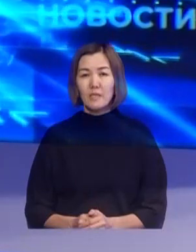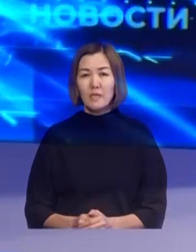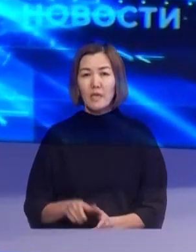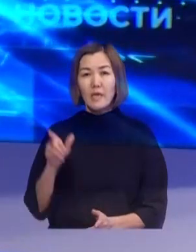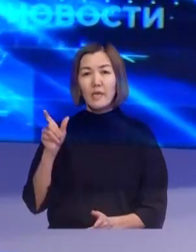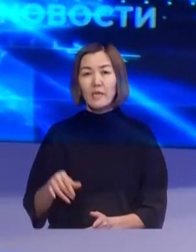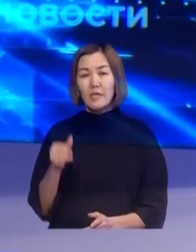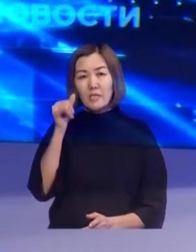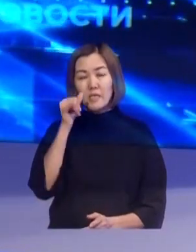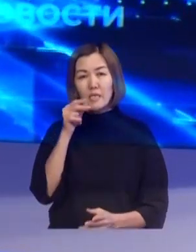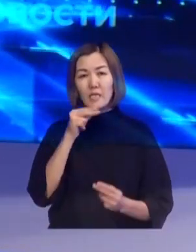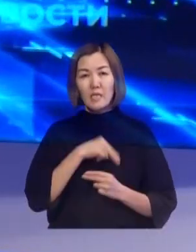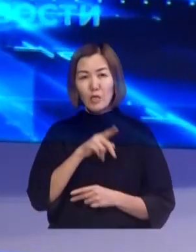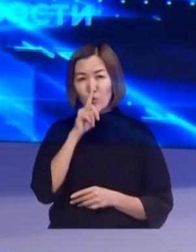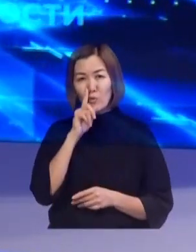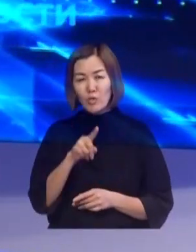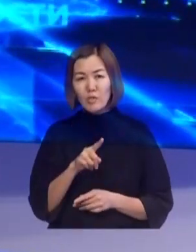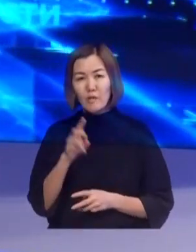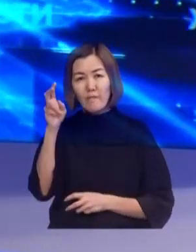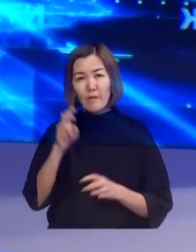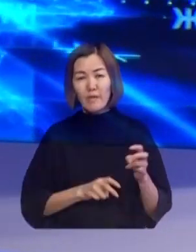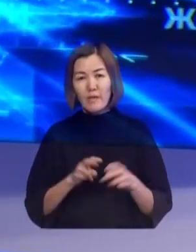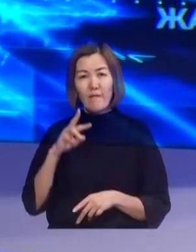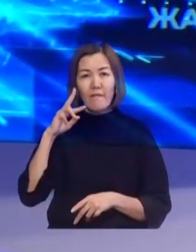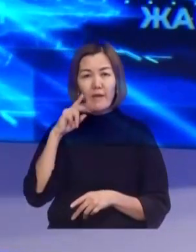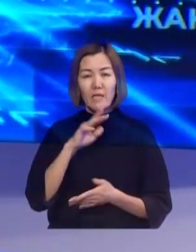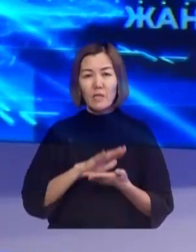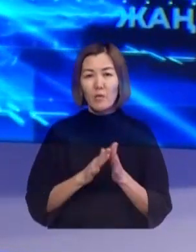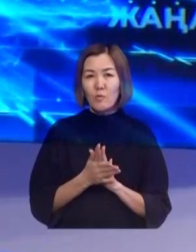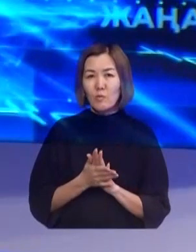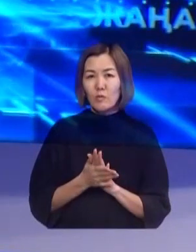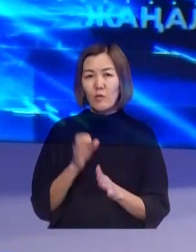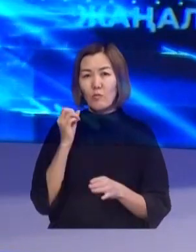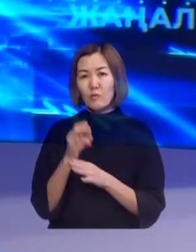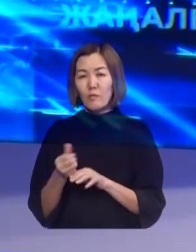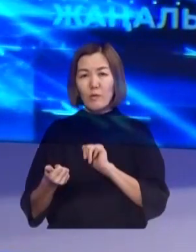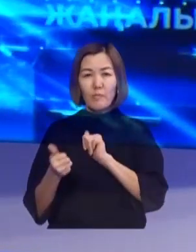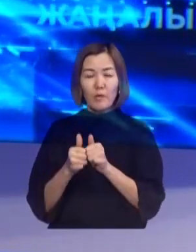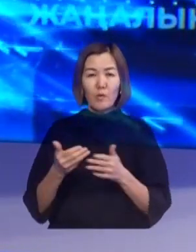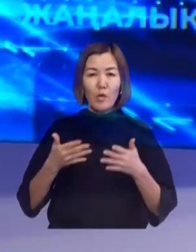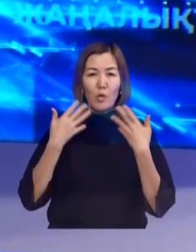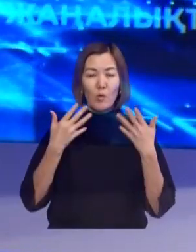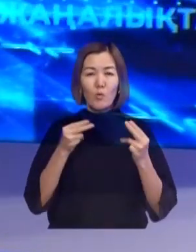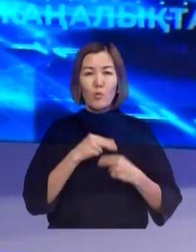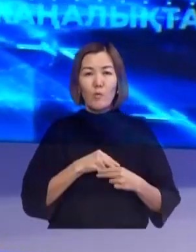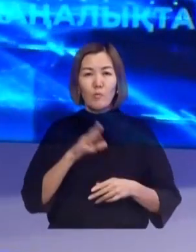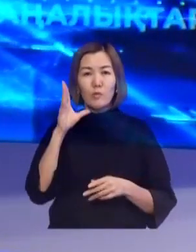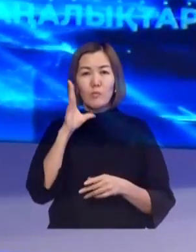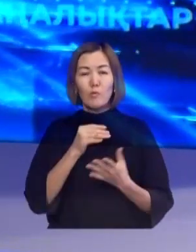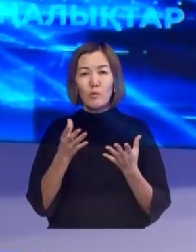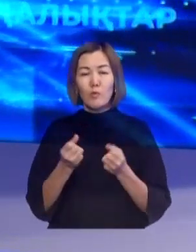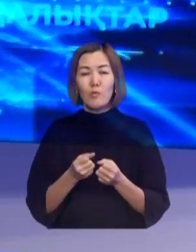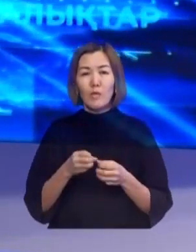Граждане, некогда трудившиеся на производствах во вредных условиях, а ныне уволившиеся или переведенные на более легкую работу, смогут получать